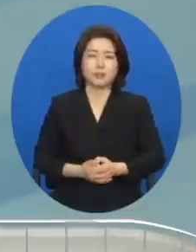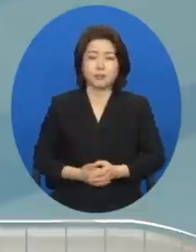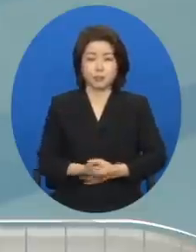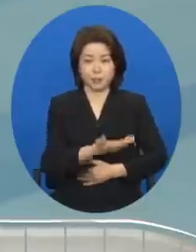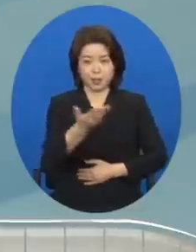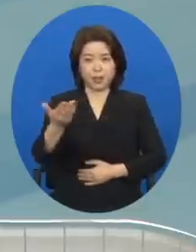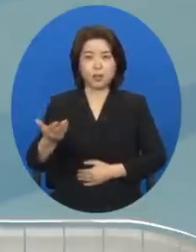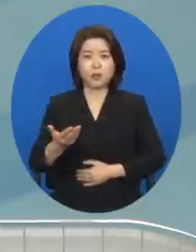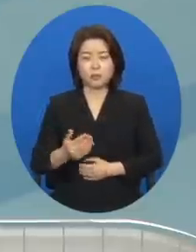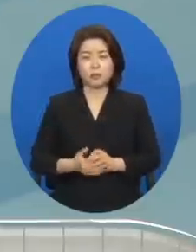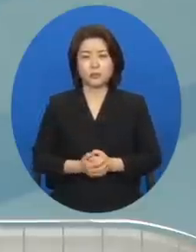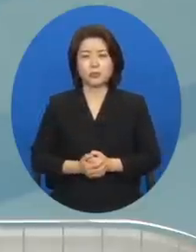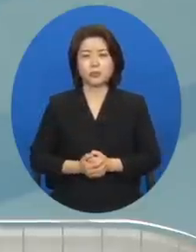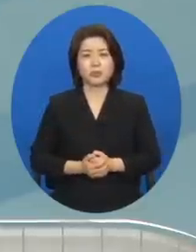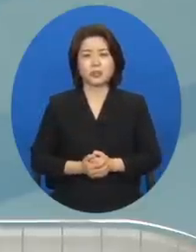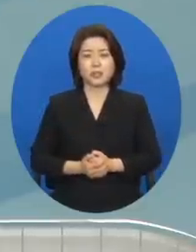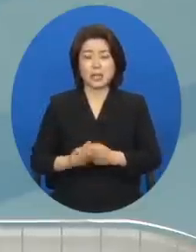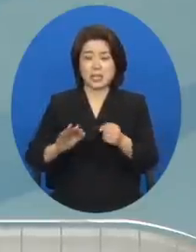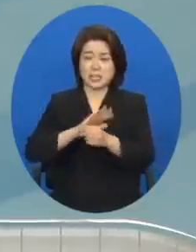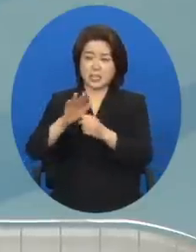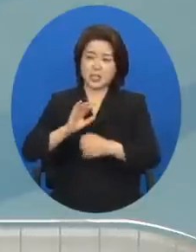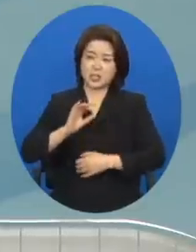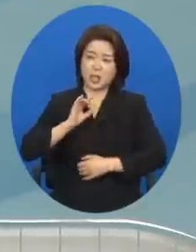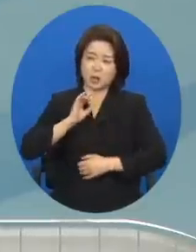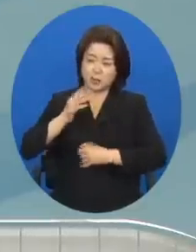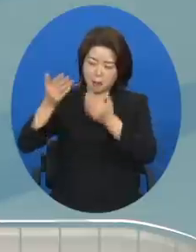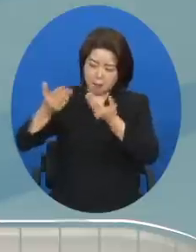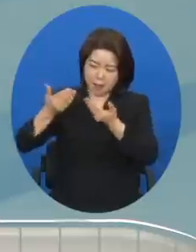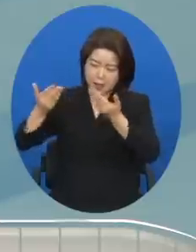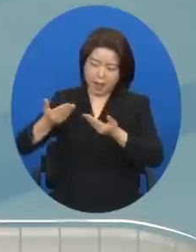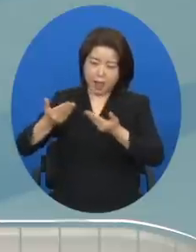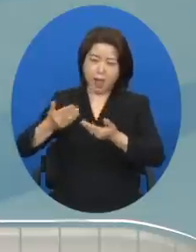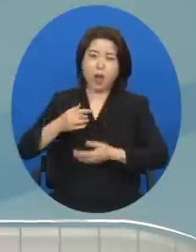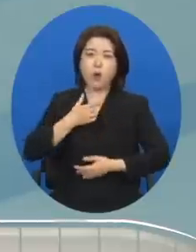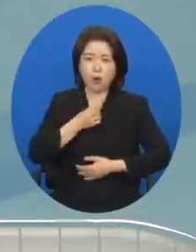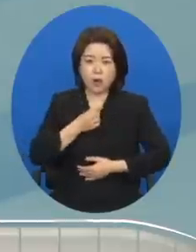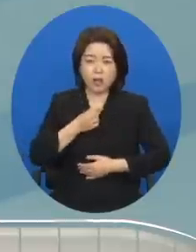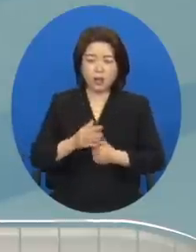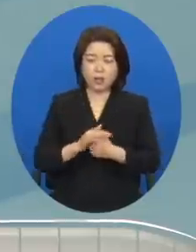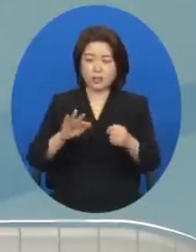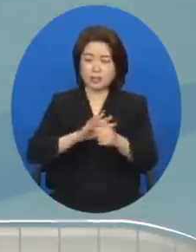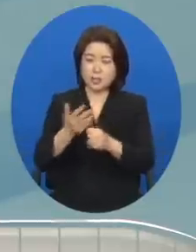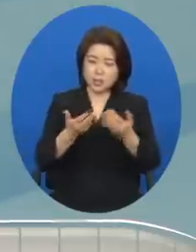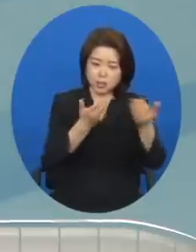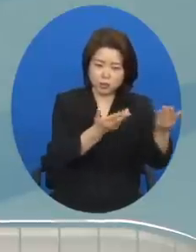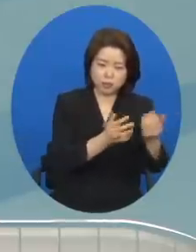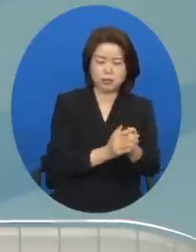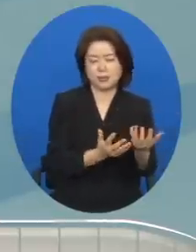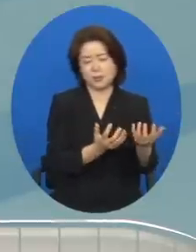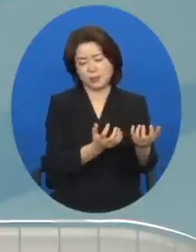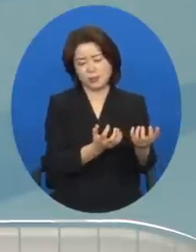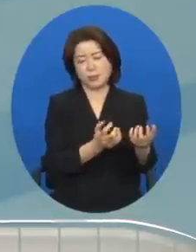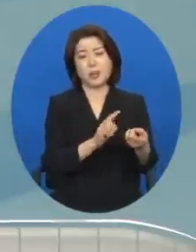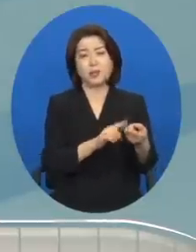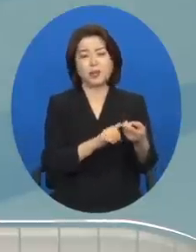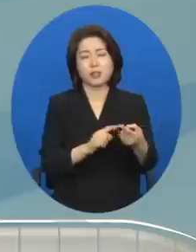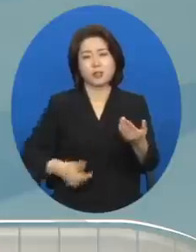여러분, 그냥 사랑 받기만 원하고 사랑 주는 일은 그렇게 인색했던 걸 정말